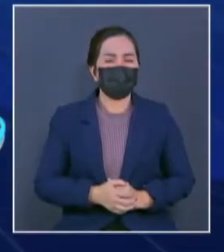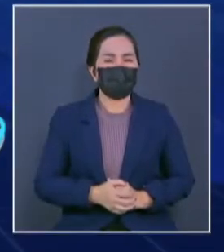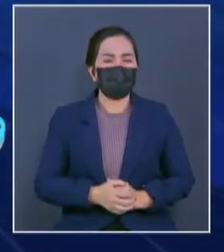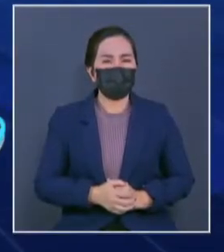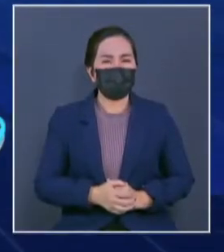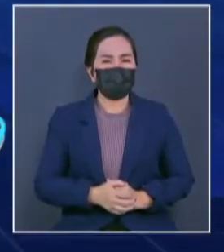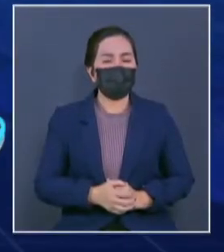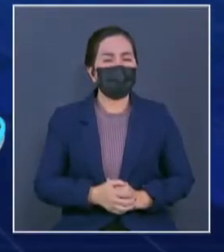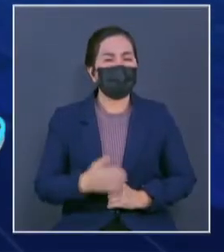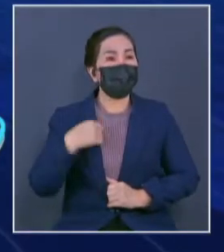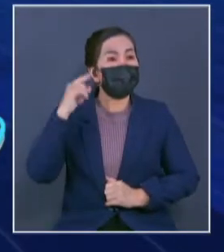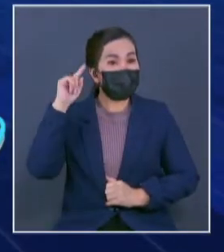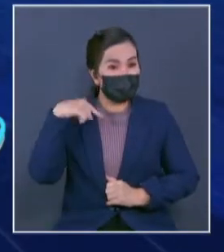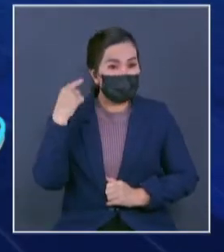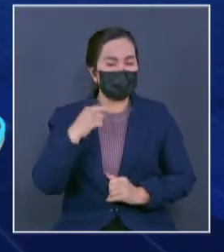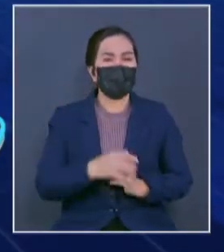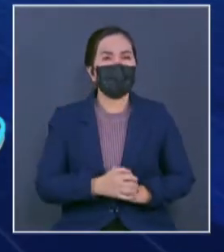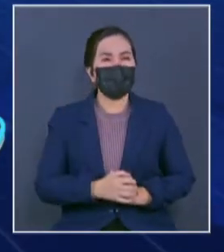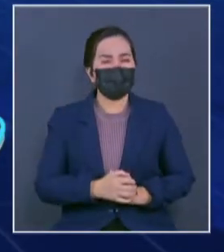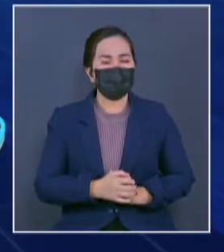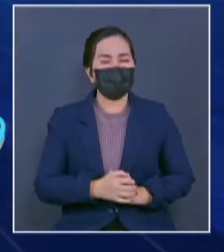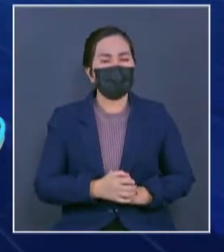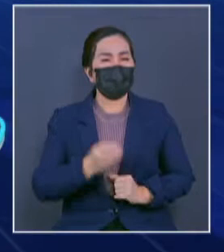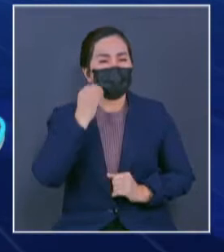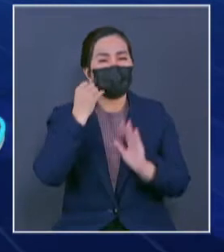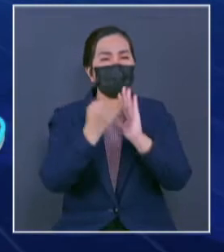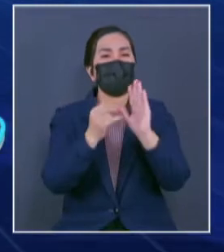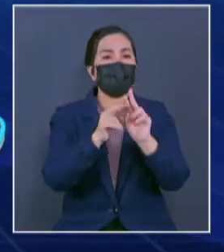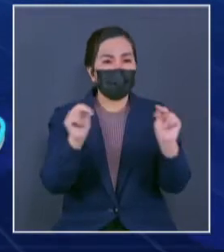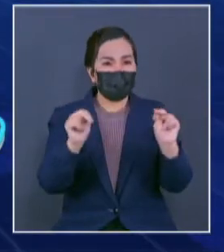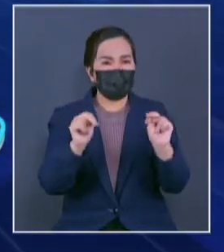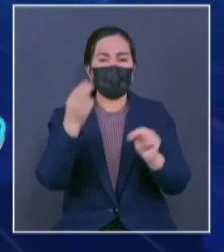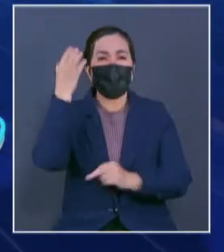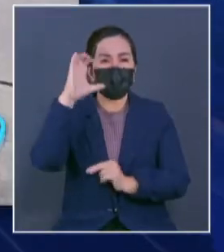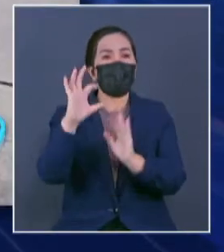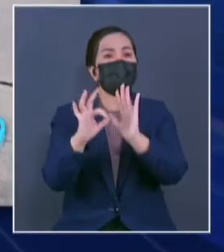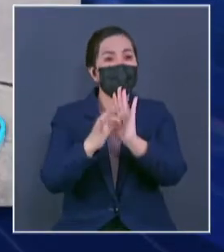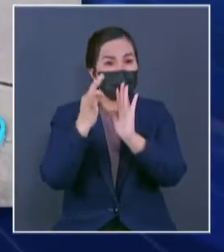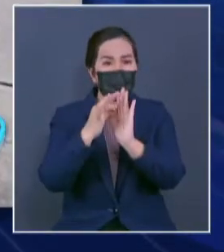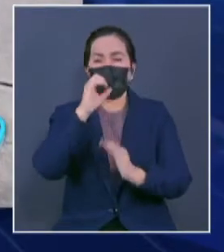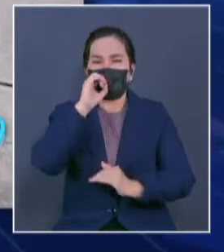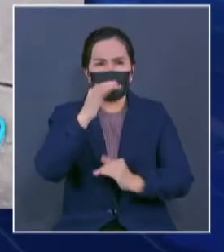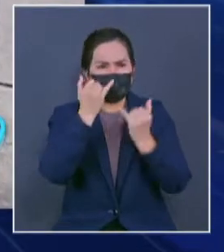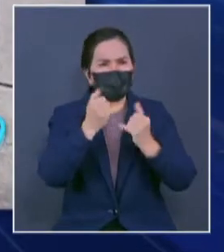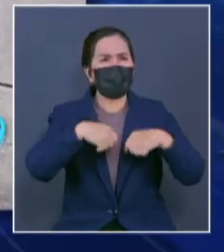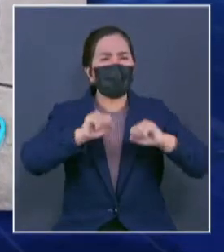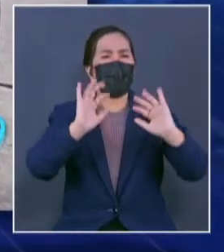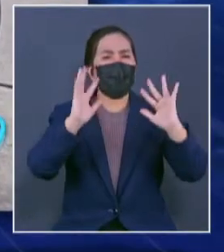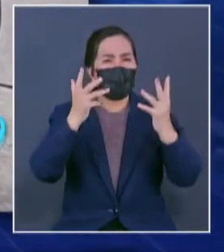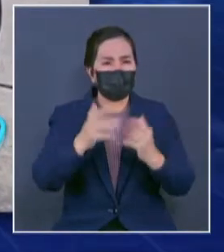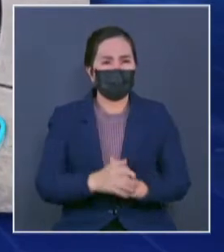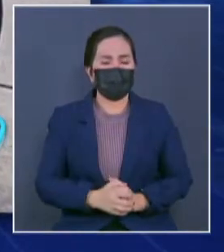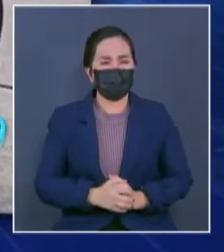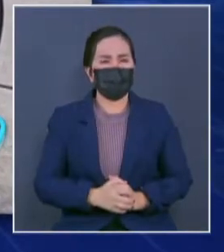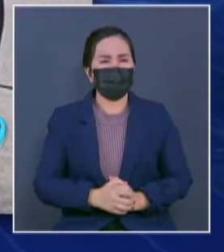หลังจากนางสาววันวิสาก้องสำโรงชาวจังหวัดนนทบุรีโพสต์ข้อความผ่าน Facebook บอกว่าตามหาค่ะรถมอเตอร์ไซ